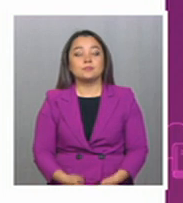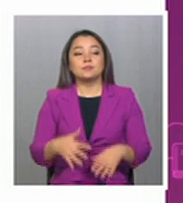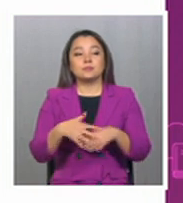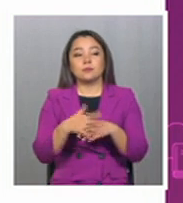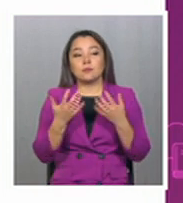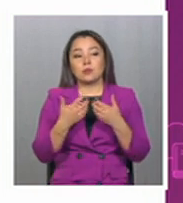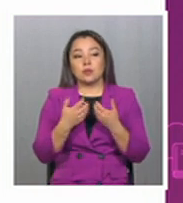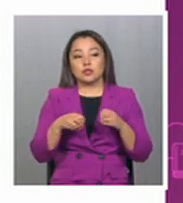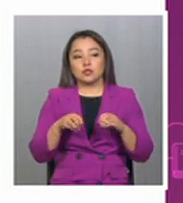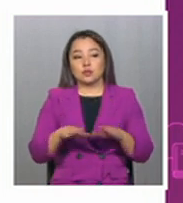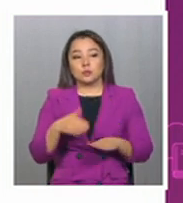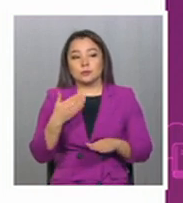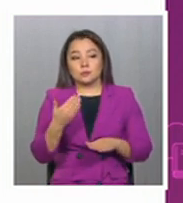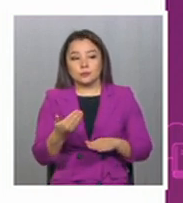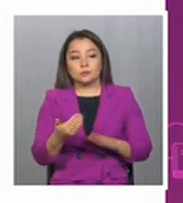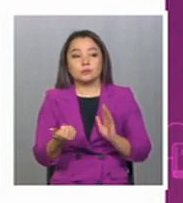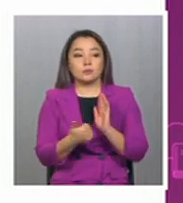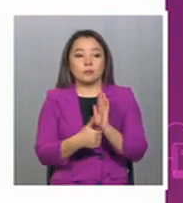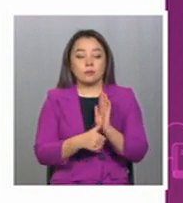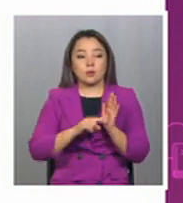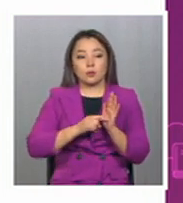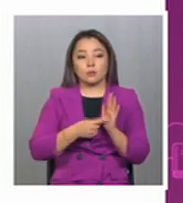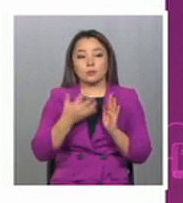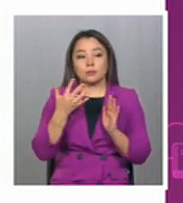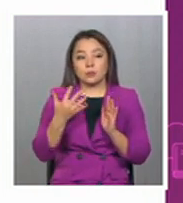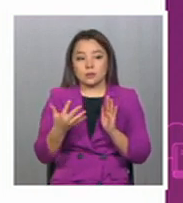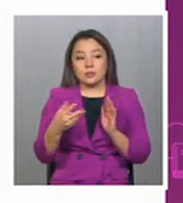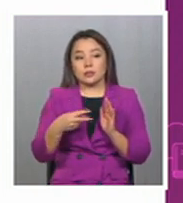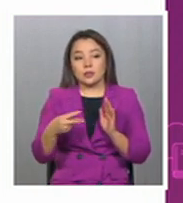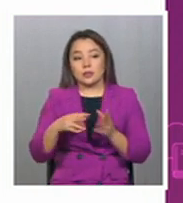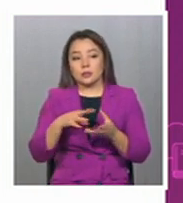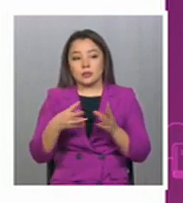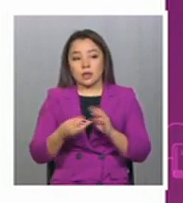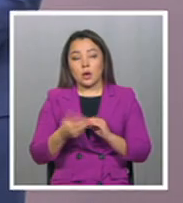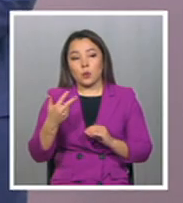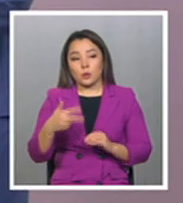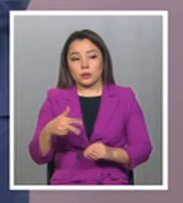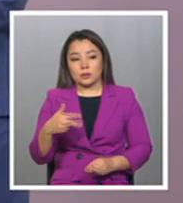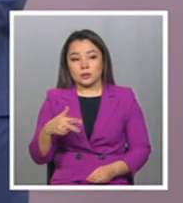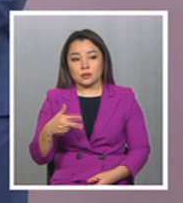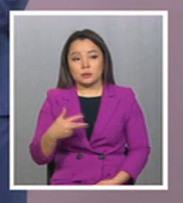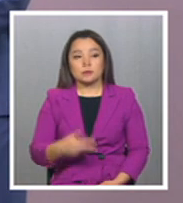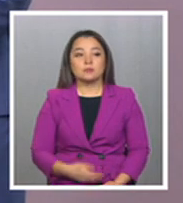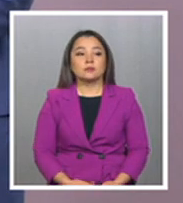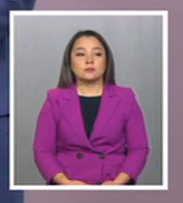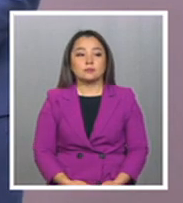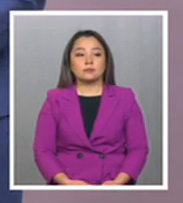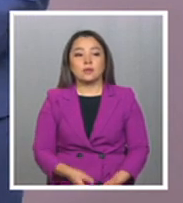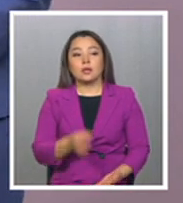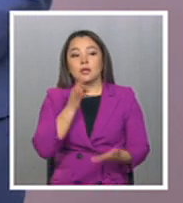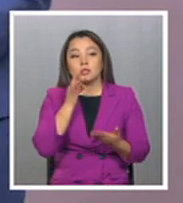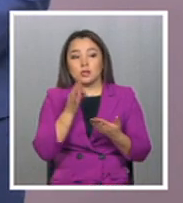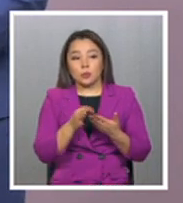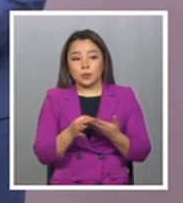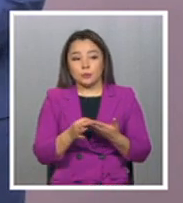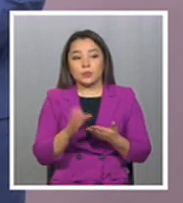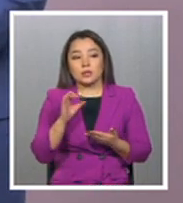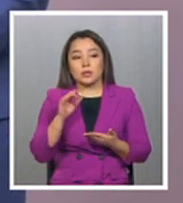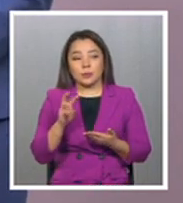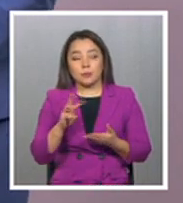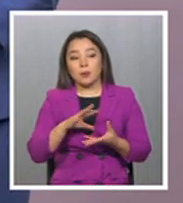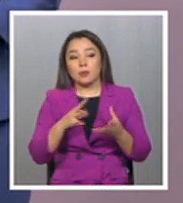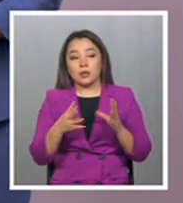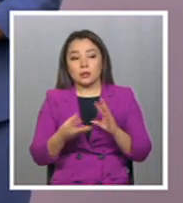шешуі. 6 мен 5 сандарының көбейтіндісінің мәні 30-ға тең. Есептің жауабы. Сырым